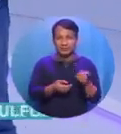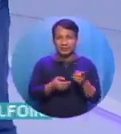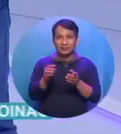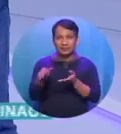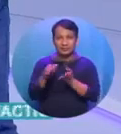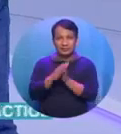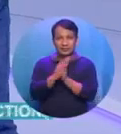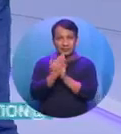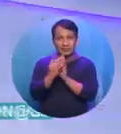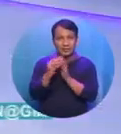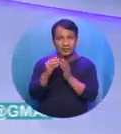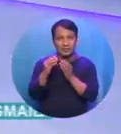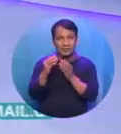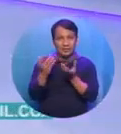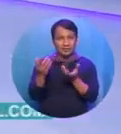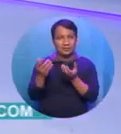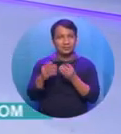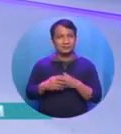palaman?